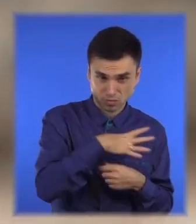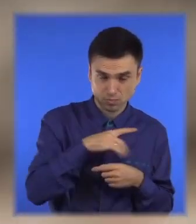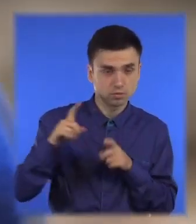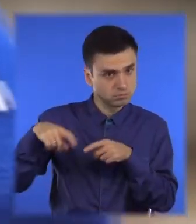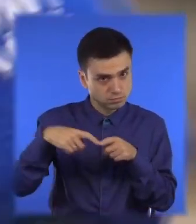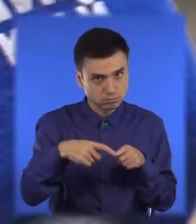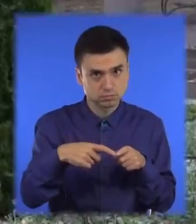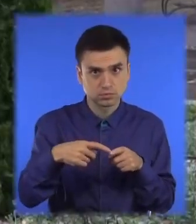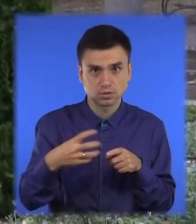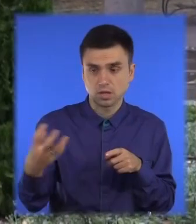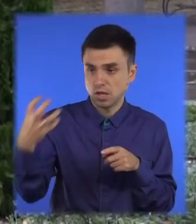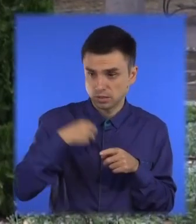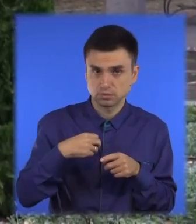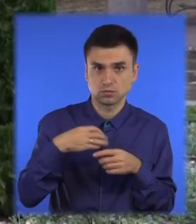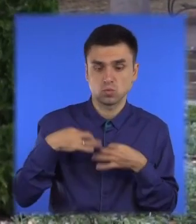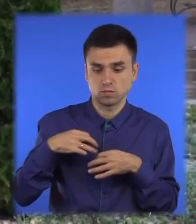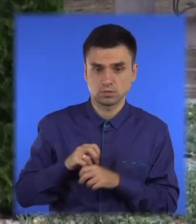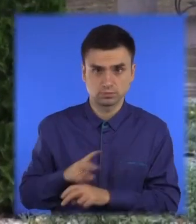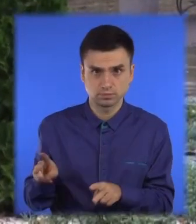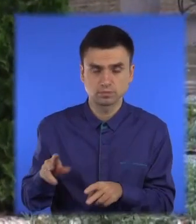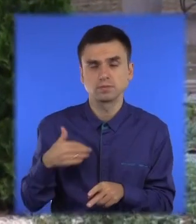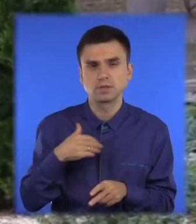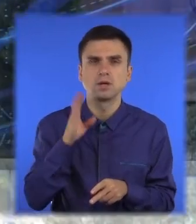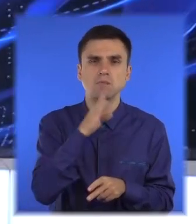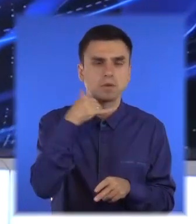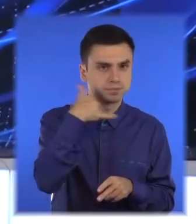рубашку. Ну, я позвонив мамі, позвонив поліції.